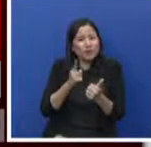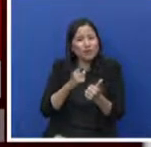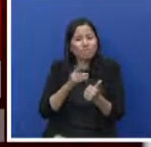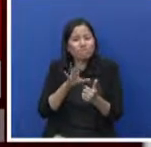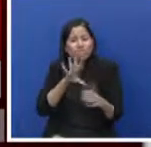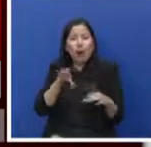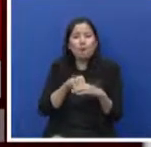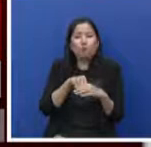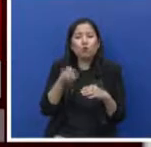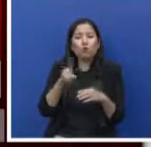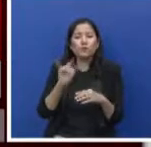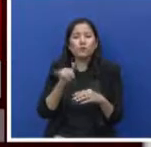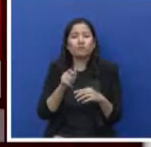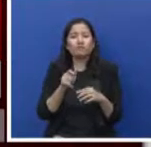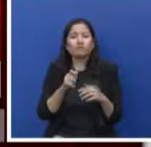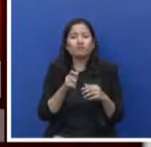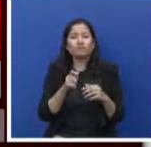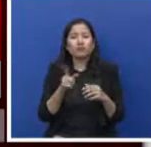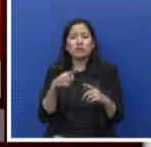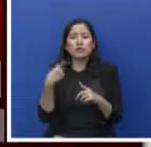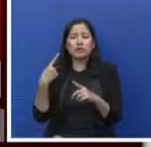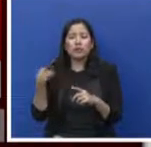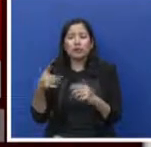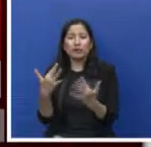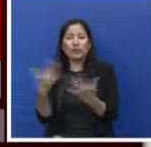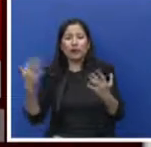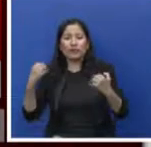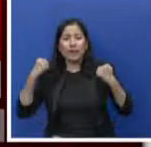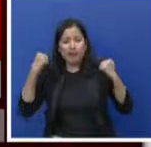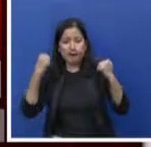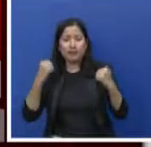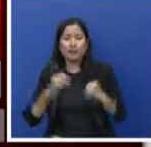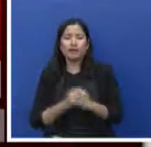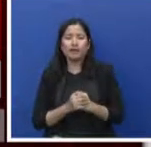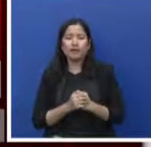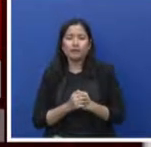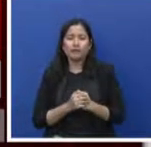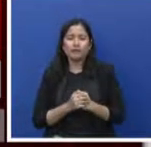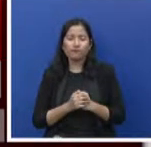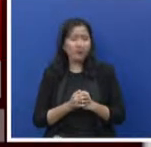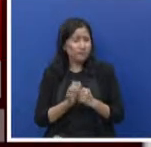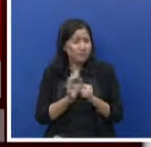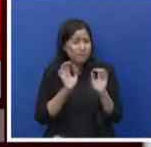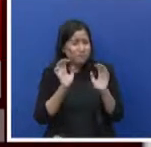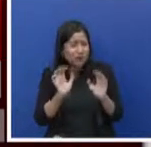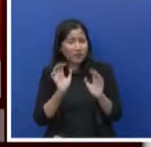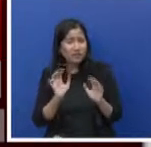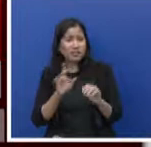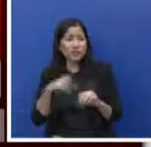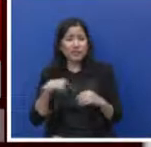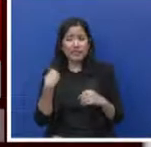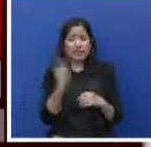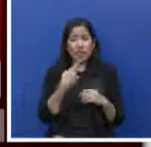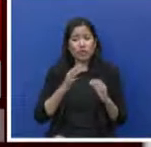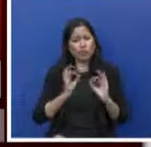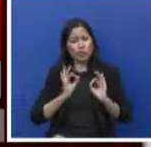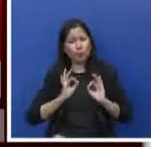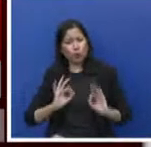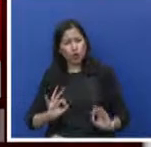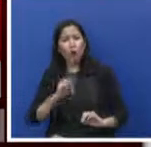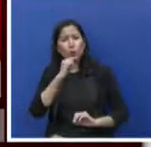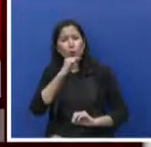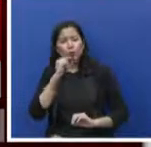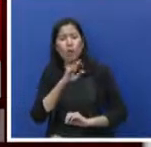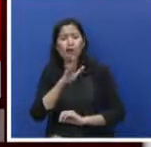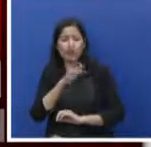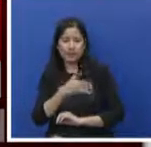dari elemen bangsa yang ikut menyehatkan bangsa Indonesia. Tentu ada banyak hal yang kami nggak sempurna. Untuk pada kesempatan ini